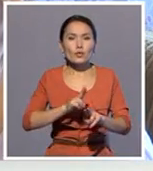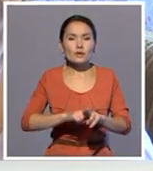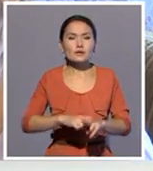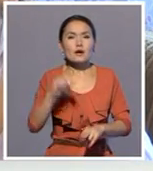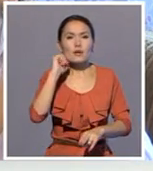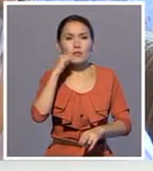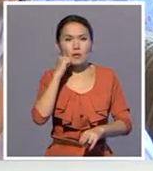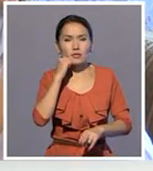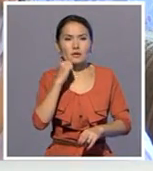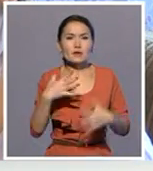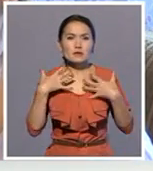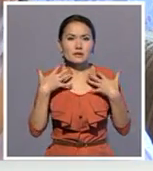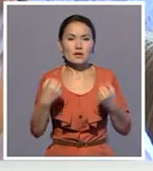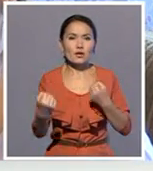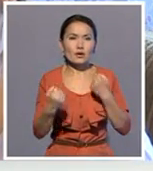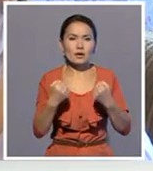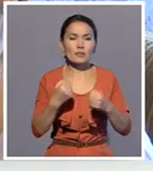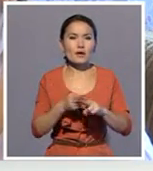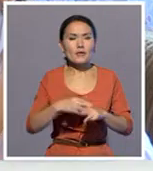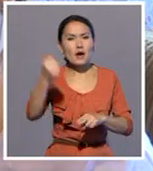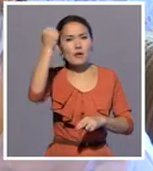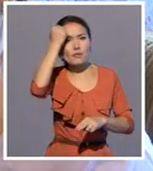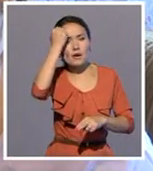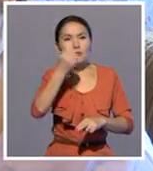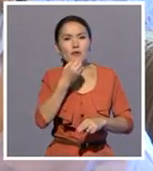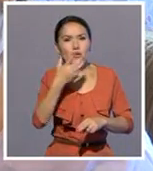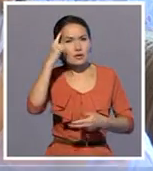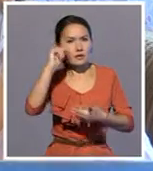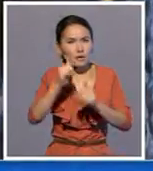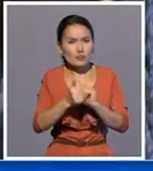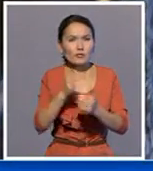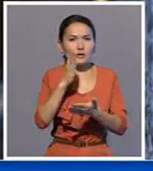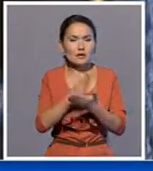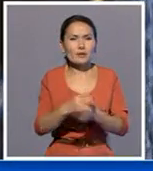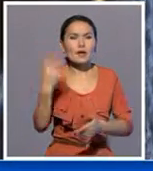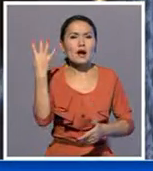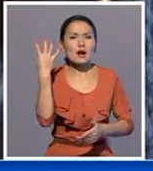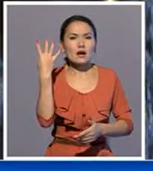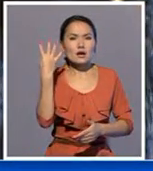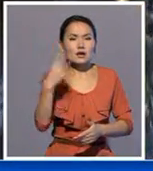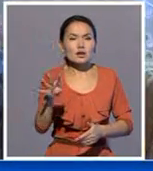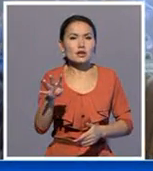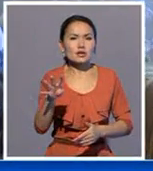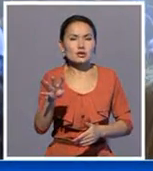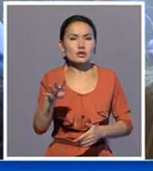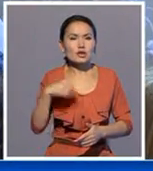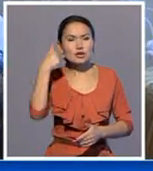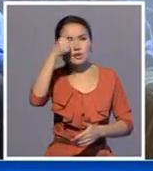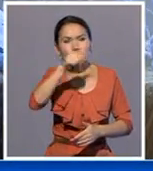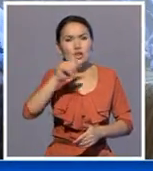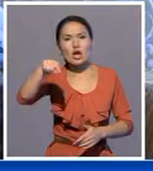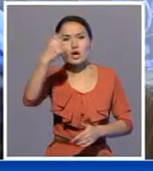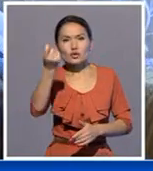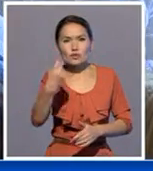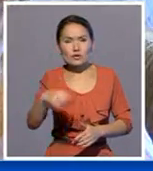жақсы. 40-шы жылы, 41-шы жылғы соғыстарды есіне алып отырады. 71-ші жылы мен